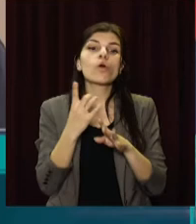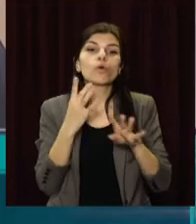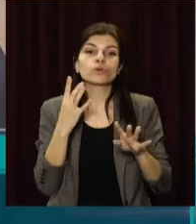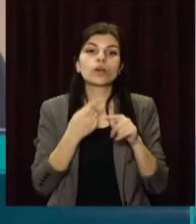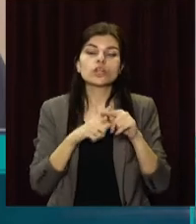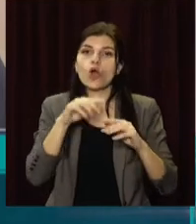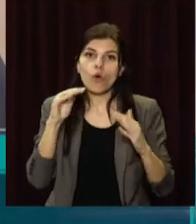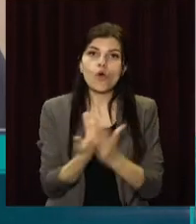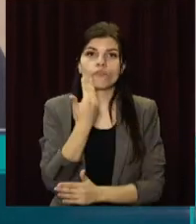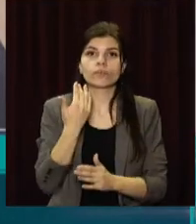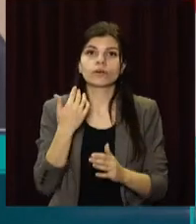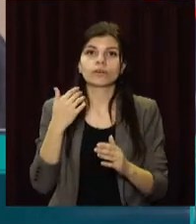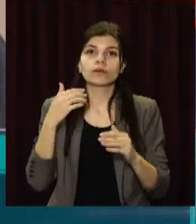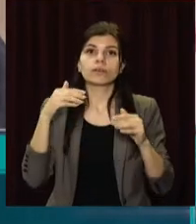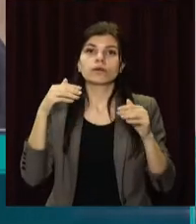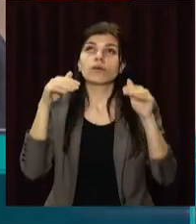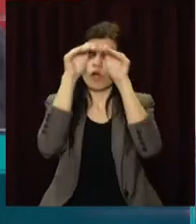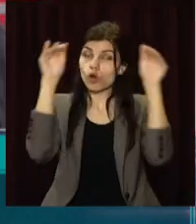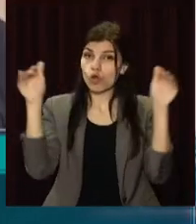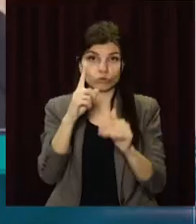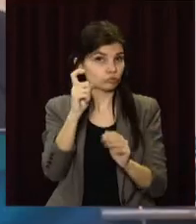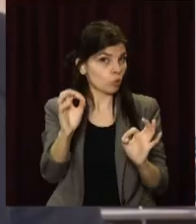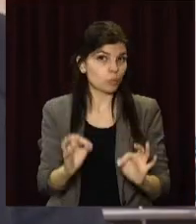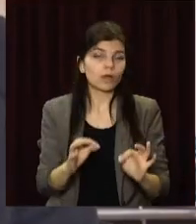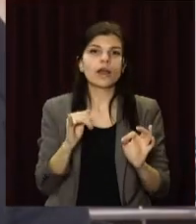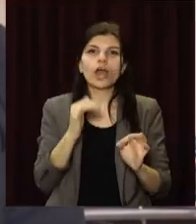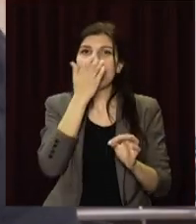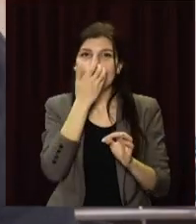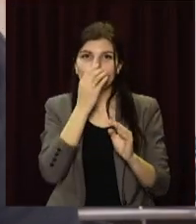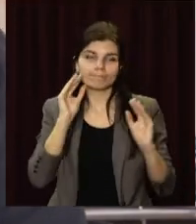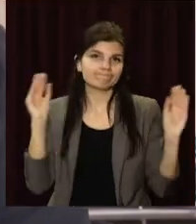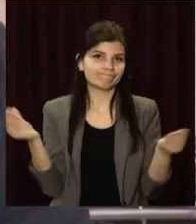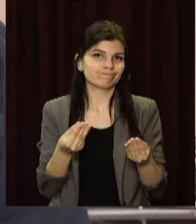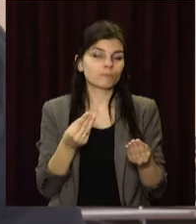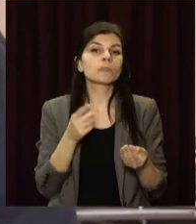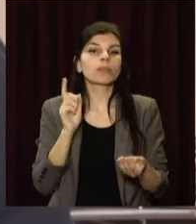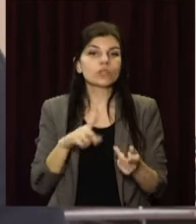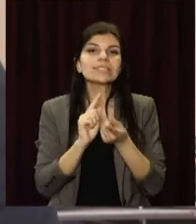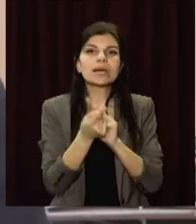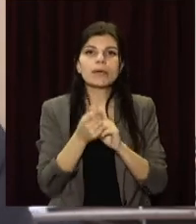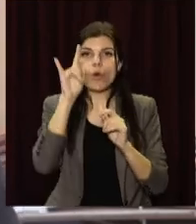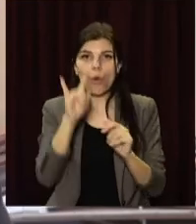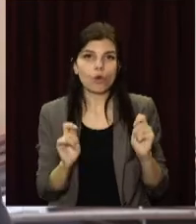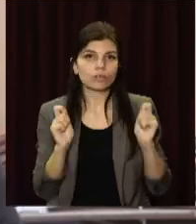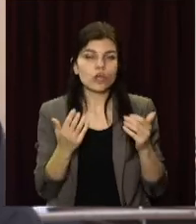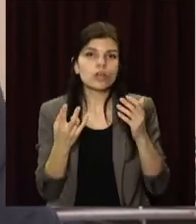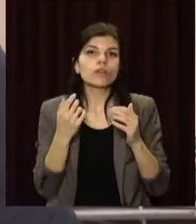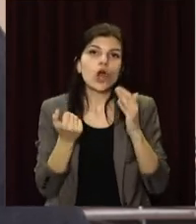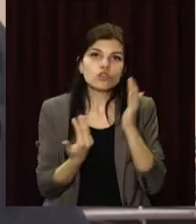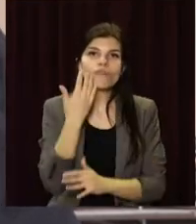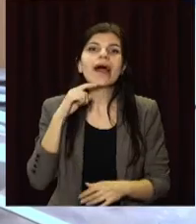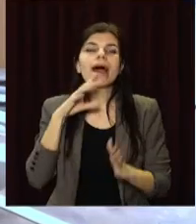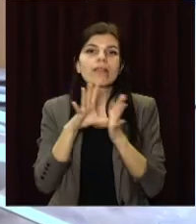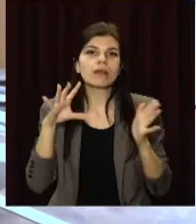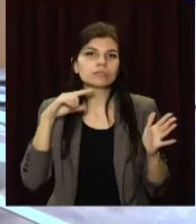в першу чергу, до обновлення кровлі. 100% і утепленню наружного фасаду. Також заміна окон, само собою, на нове